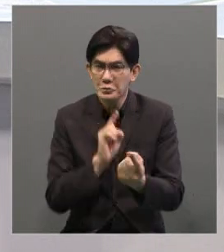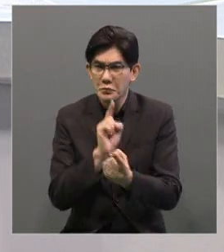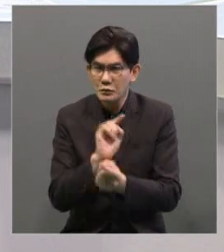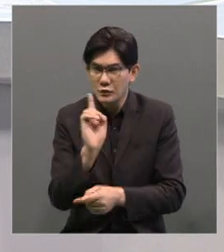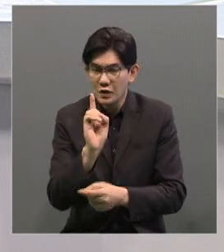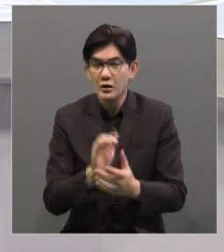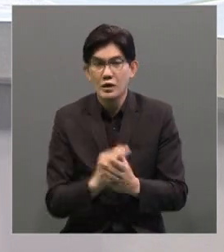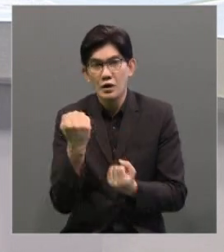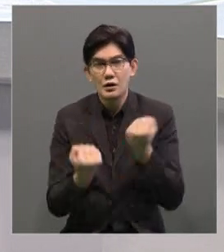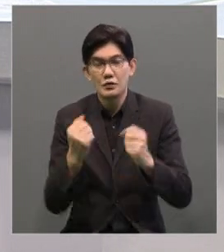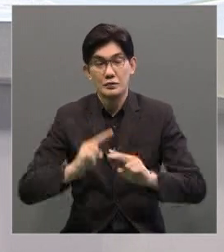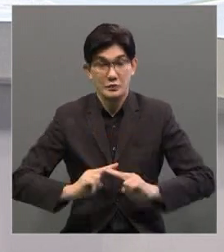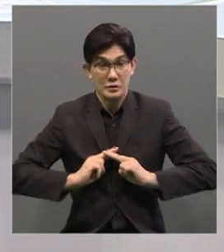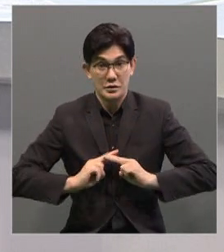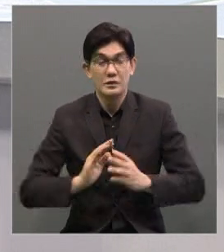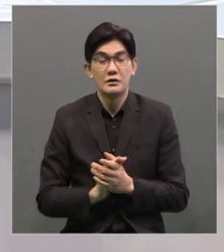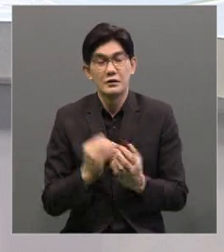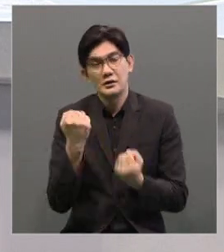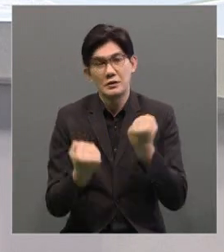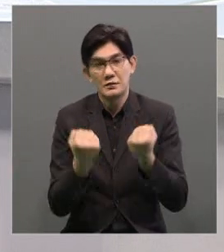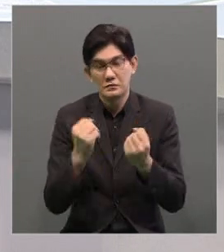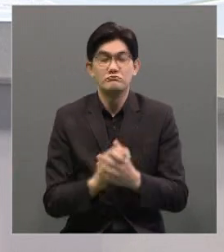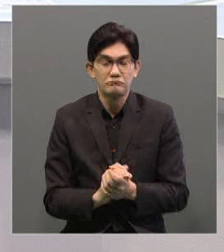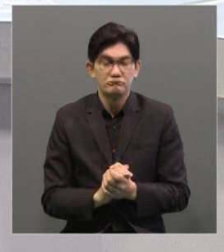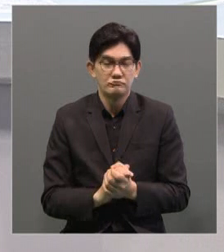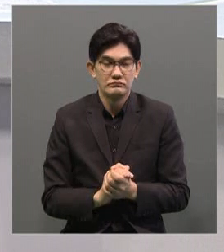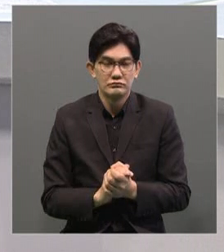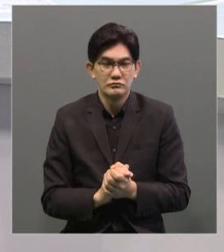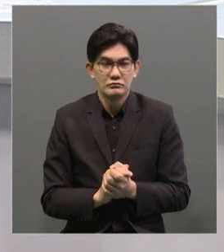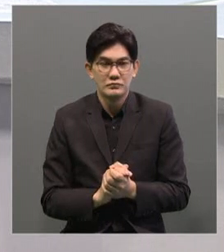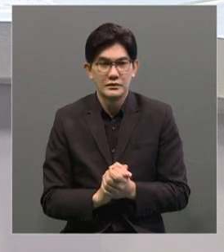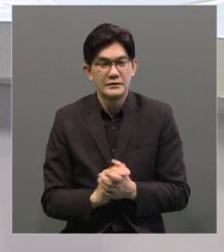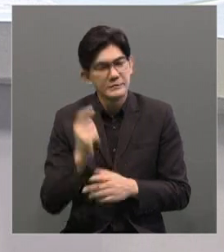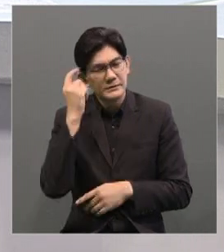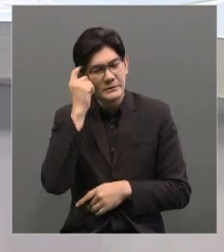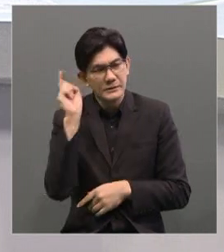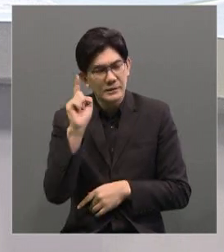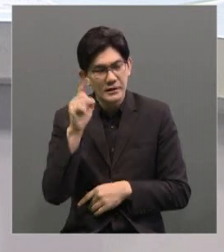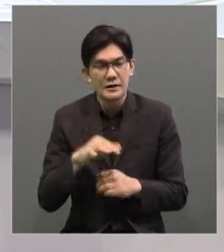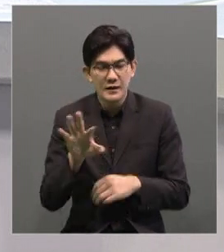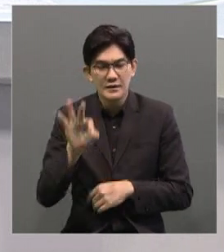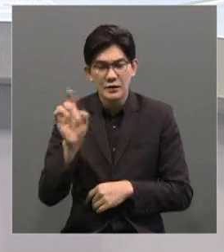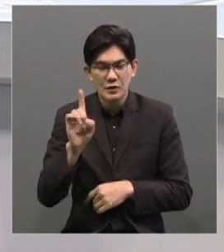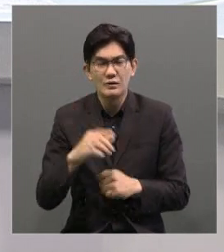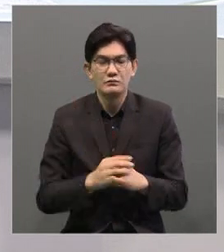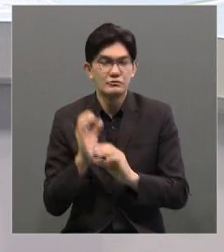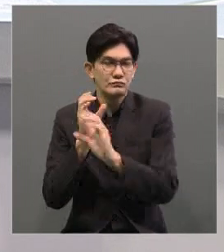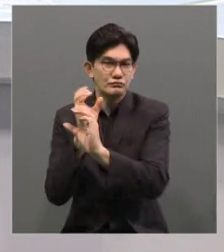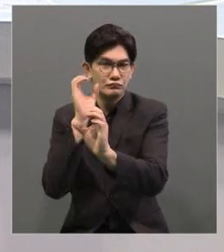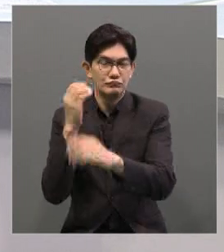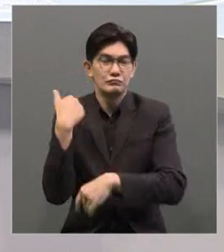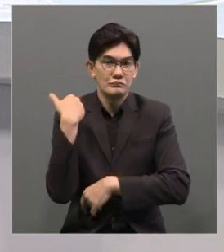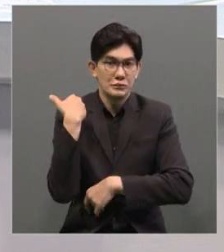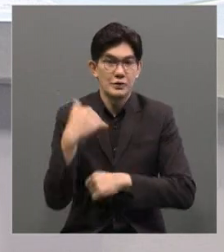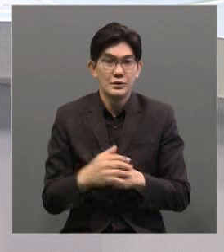ส่วนใหญ่จะเป็นรถส่วนบุคคลที่ขับกันเข้ามาแต่หลายคนค่ะก็เลือกนะคะที่จะกลับมาผ่านทางรถโดยสารสาธารณะเพ